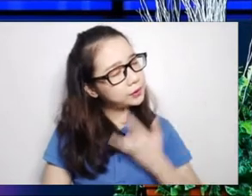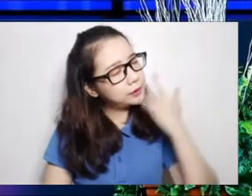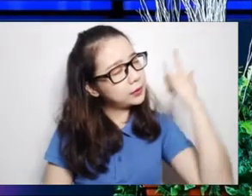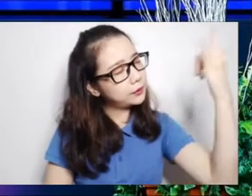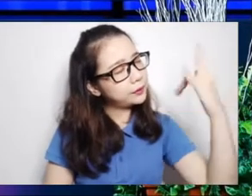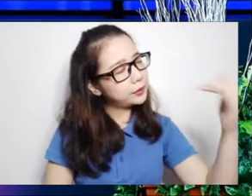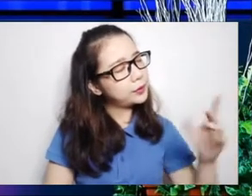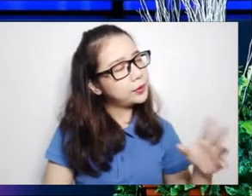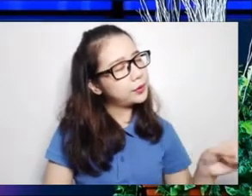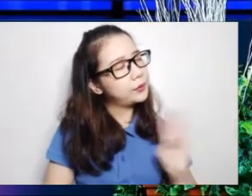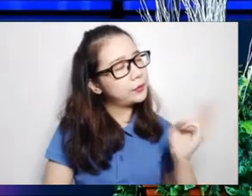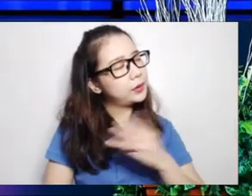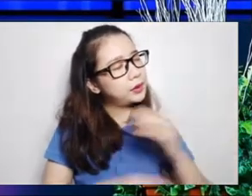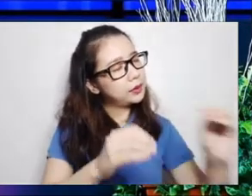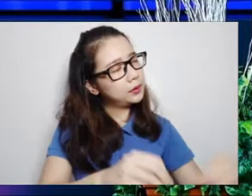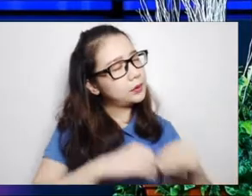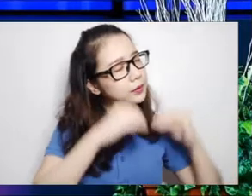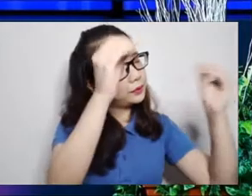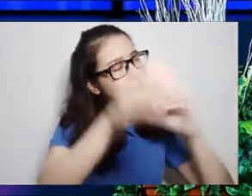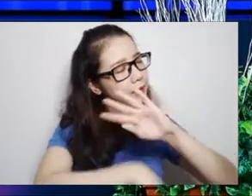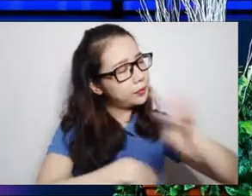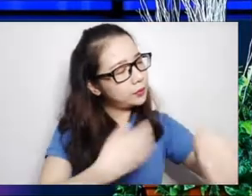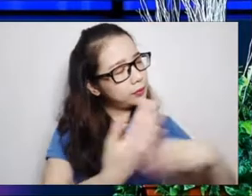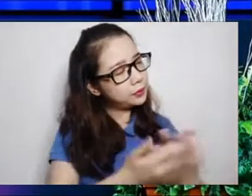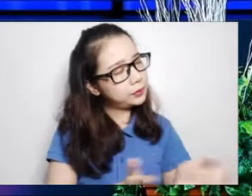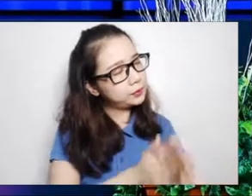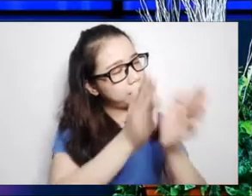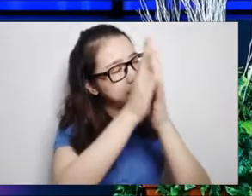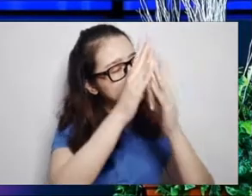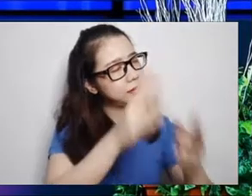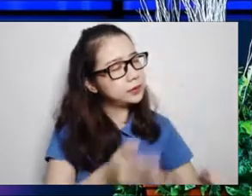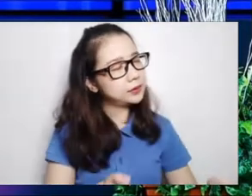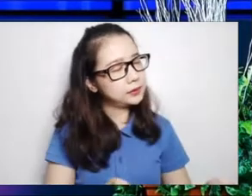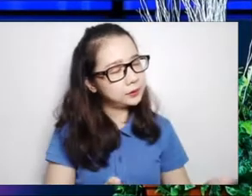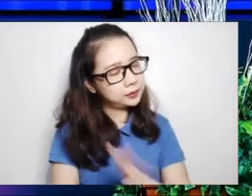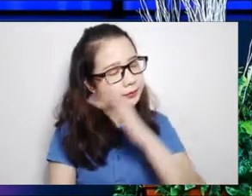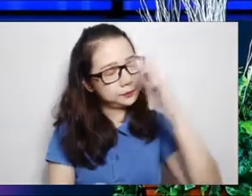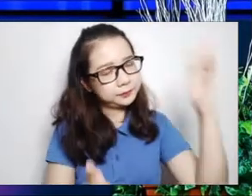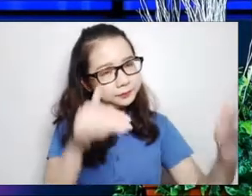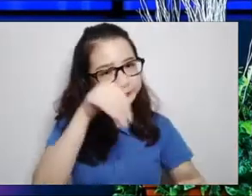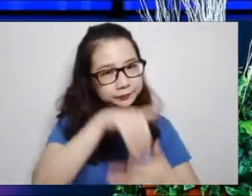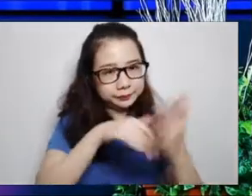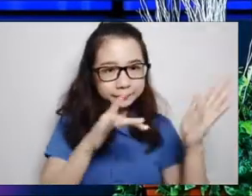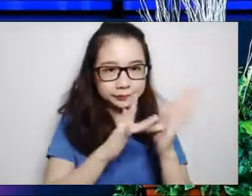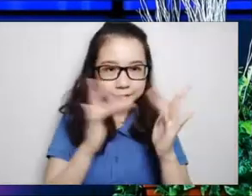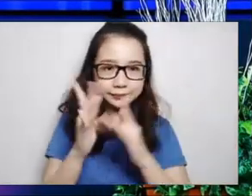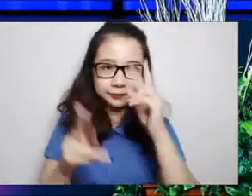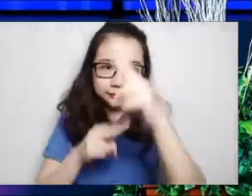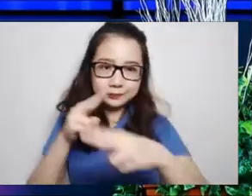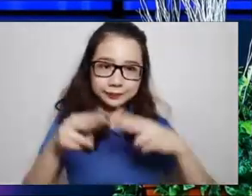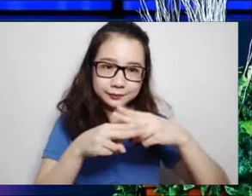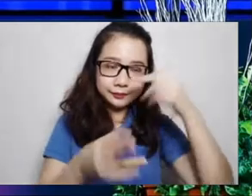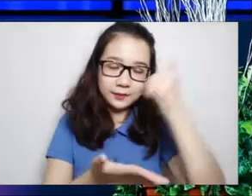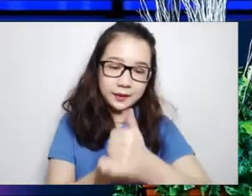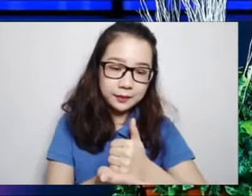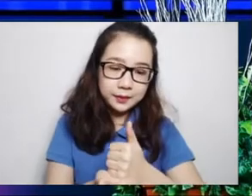we honor you, we love you. Binabalik namin sa iyong lahat ng papuri, pagdakil at pagsamba sa pangalan ni